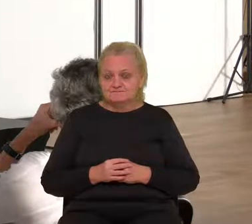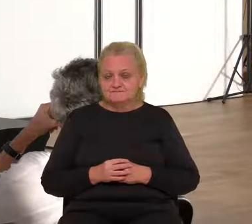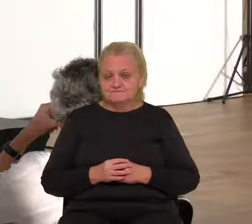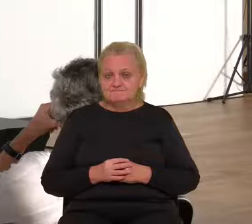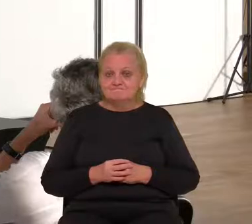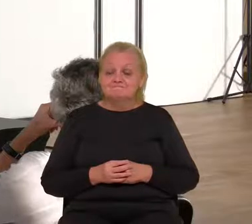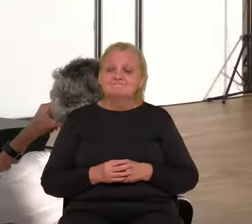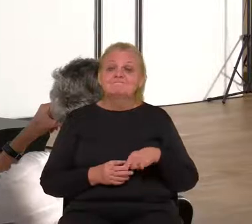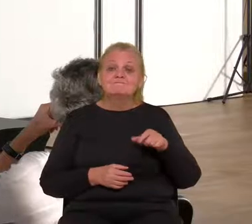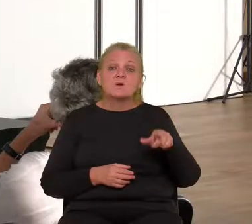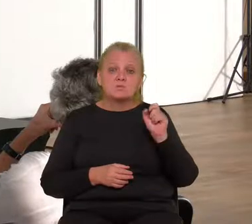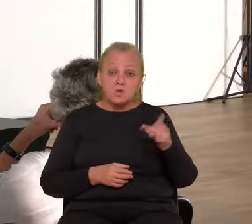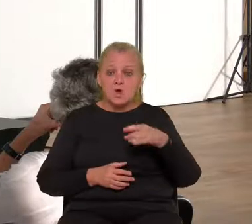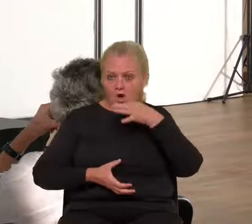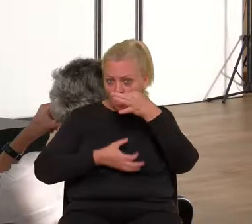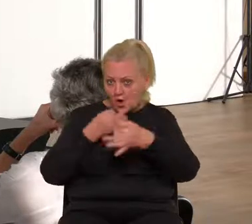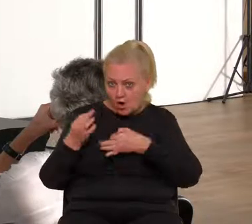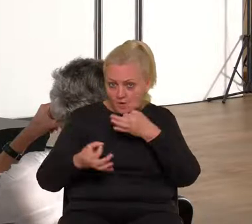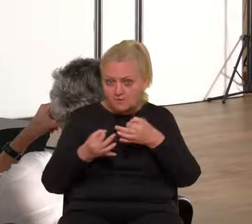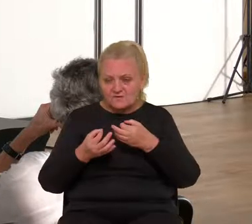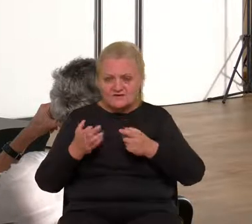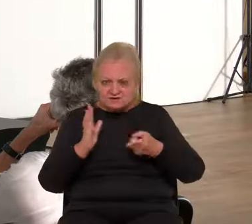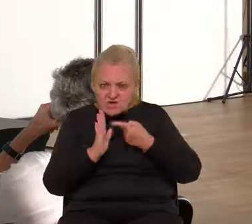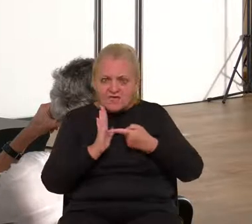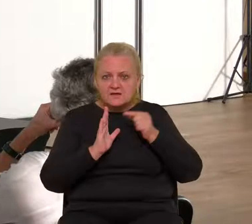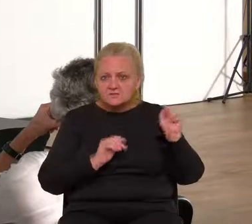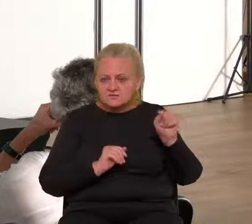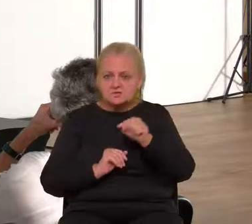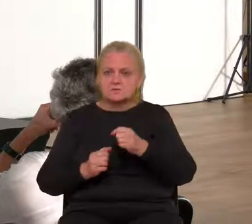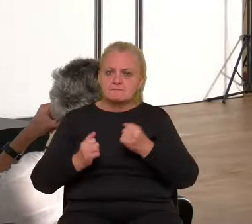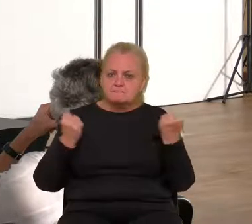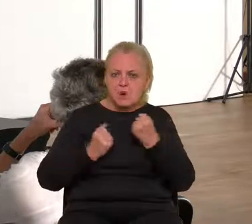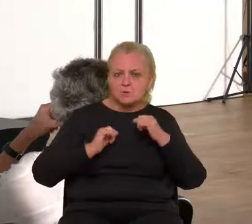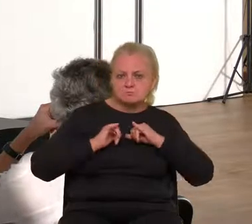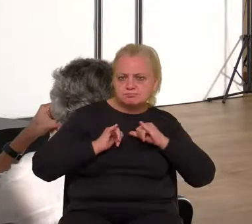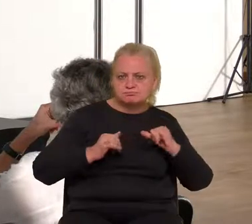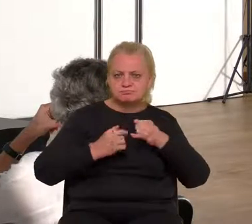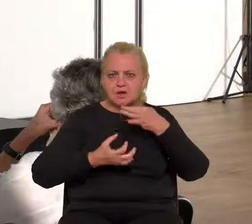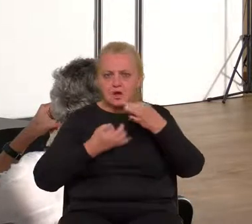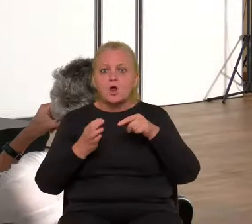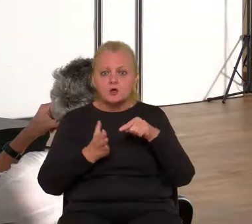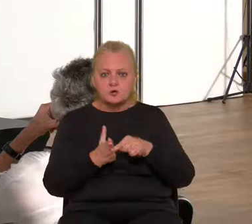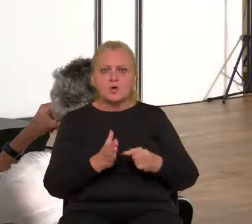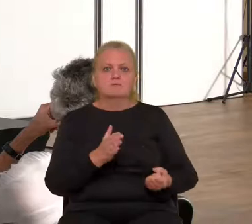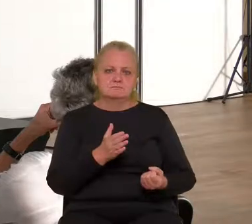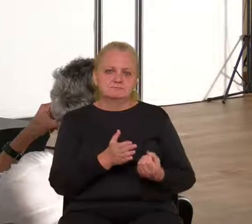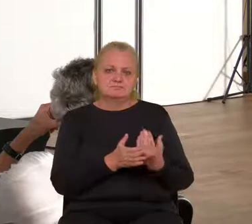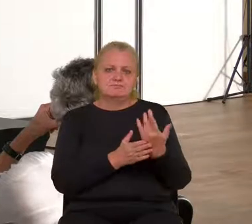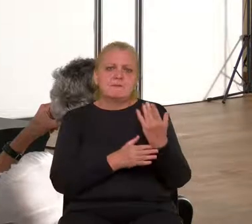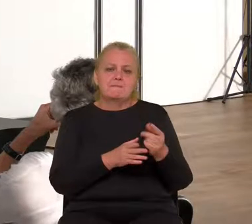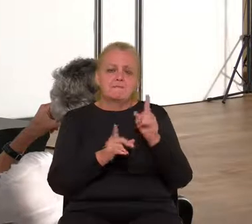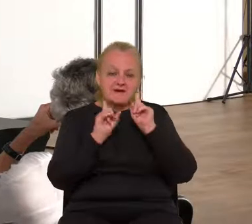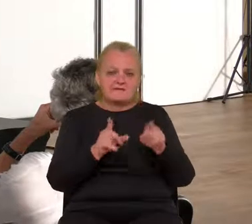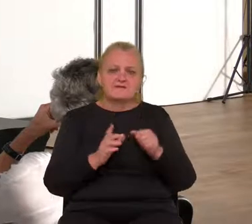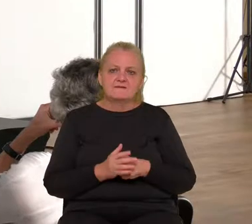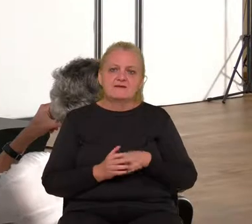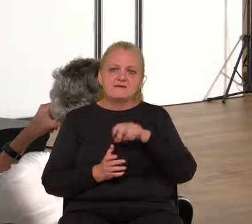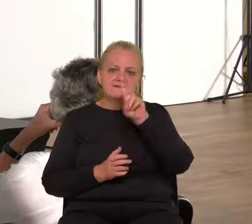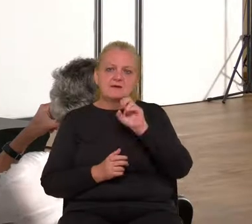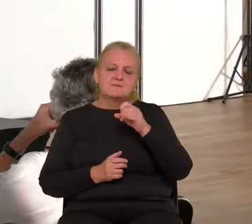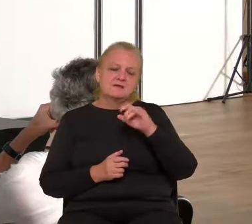że jeżeli będzie się o tym mówić to wystarczająco często i z wystarczającą siłą, to wyniknie z tego prawda. Rami i Bassam.